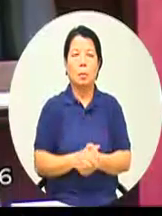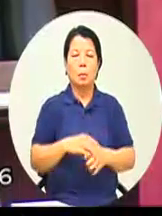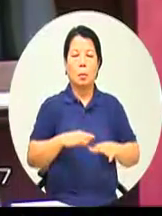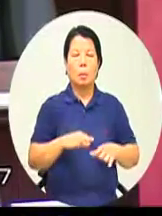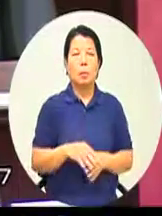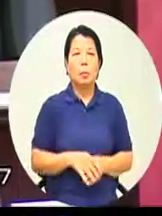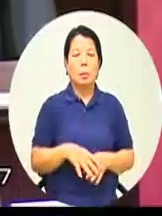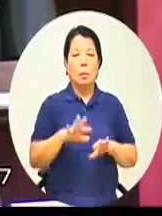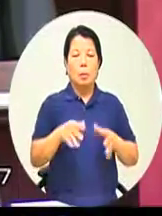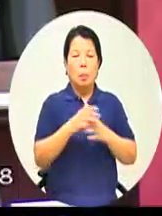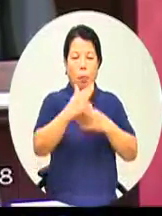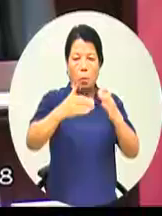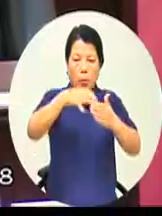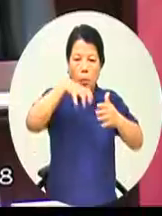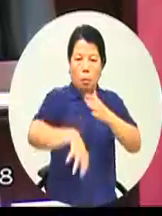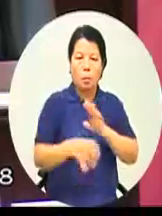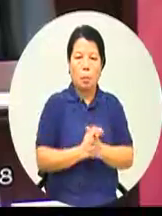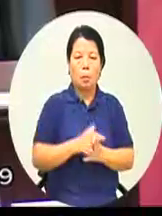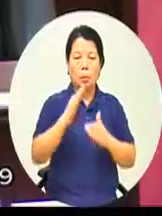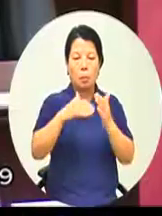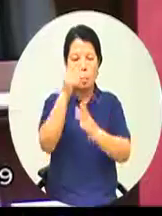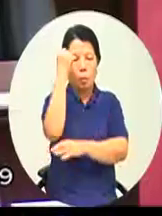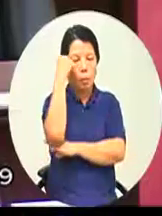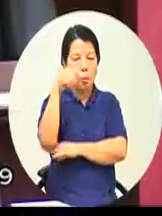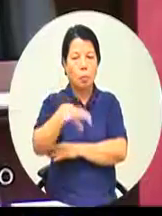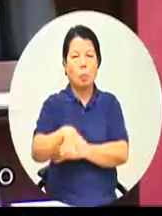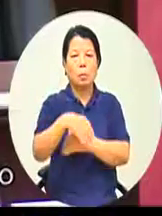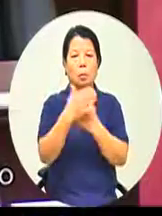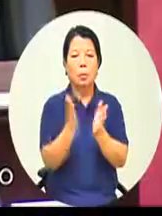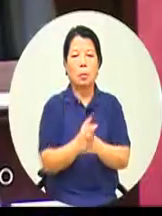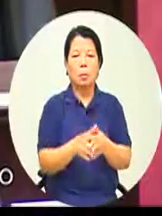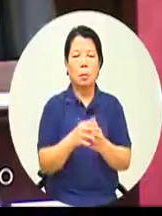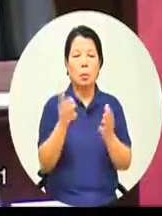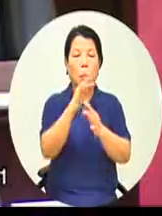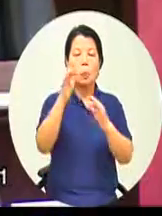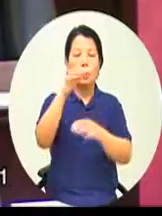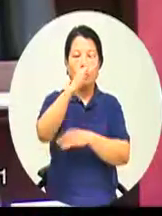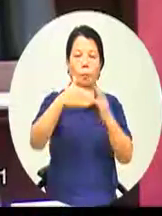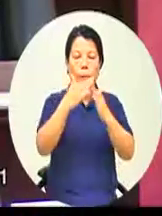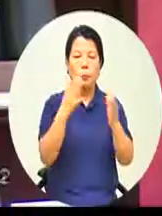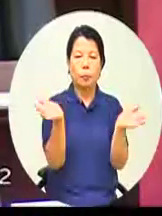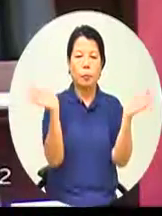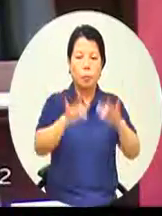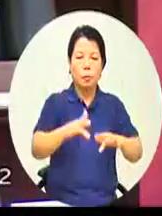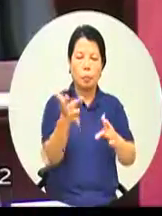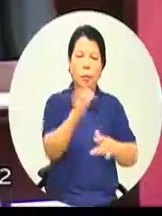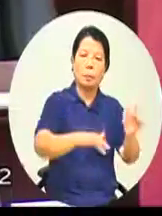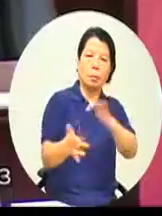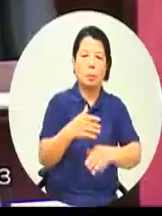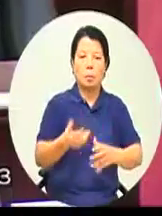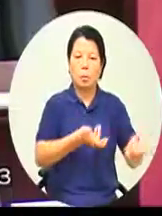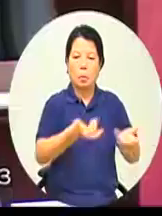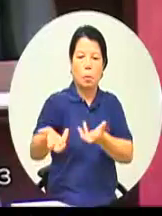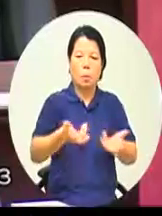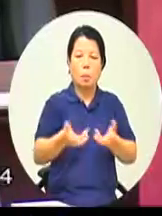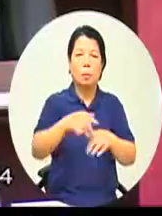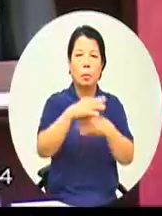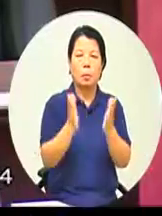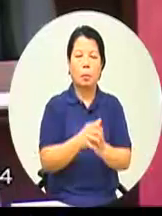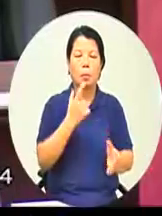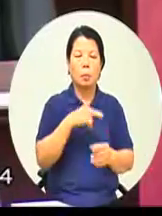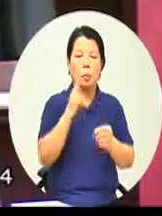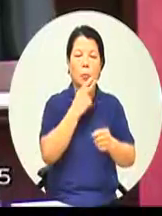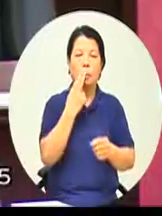在校园的校树的部分也有很多倾倒，需要搬除清运。那由于这一次的梅基台风，它